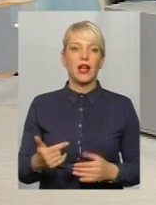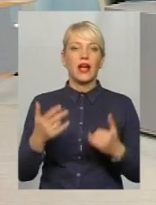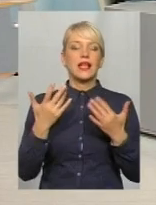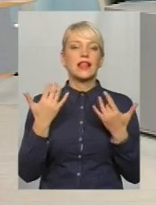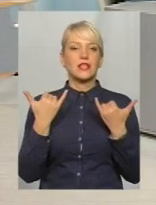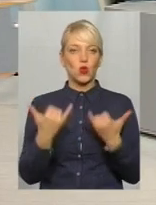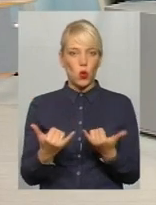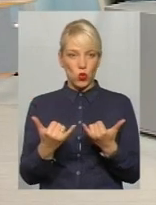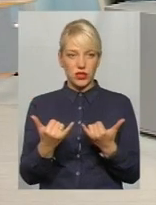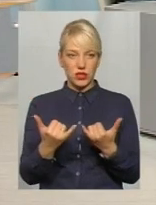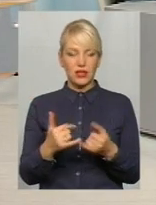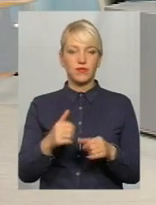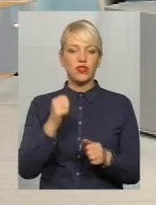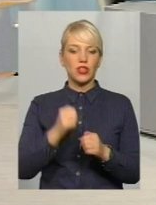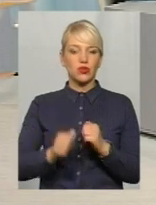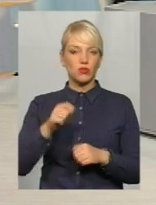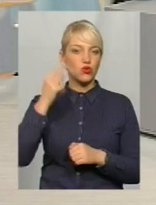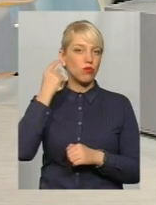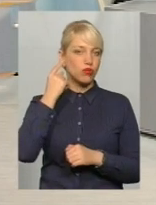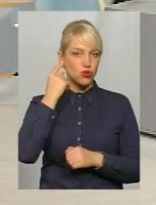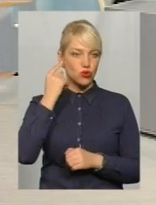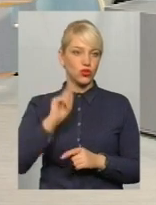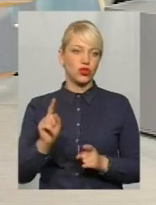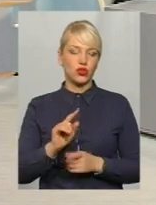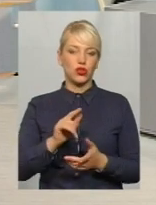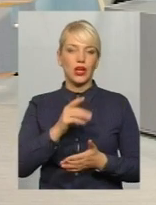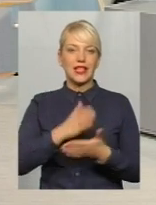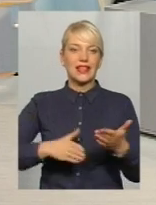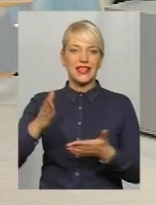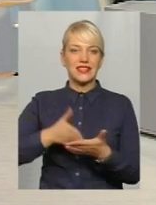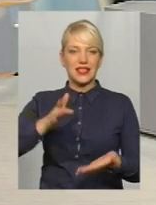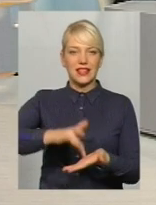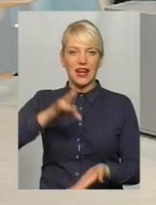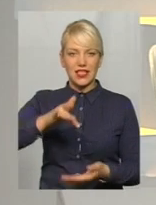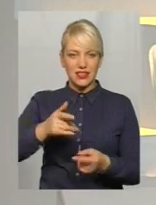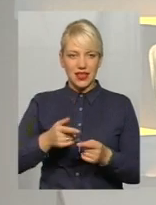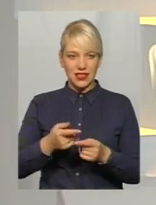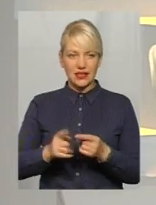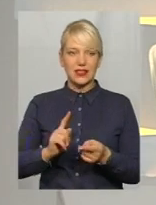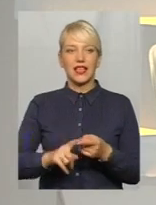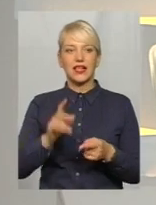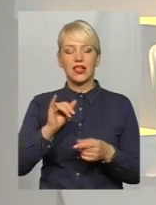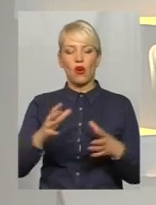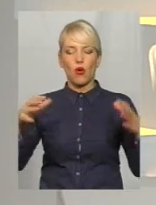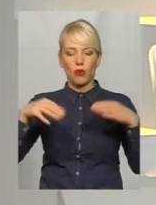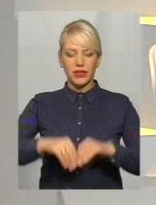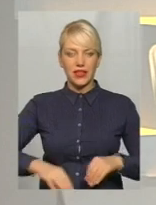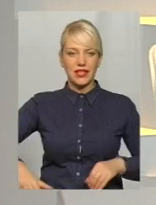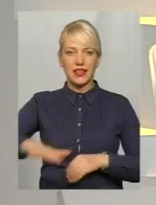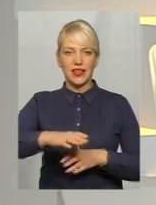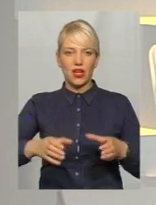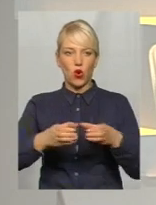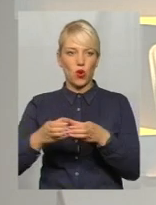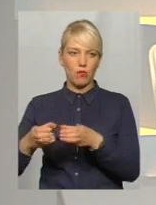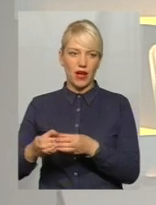сьогодні часто можна почути, що з децентралізацією об'єднані тергромади